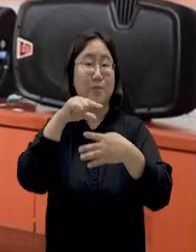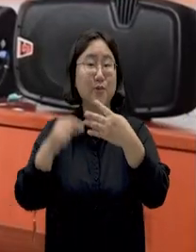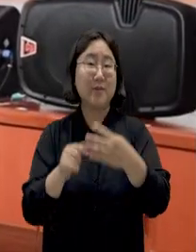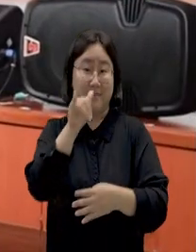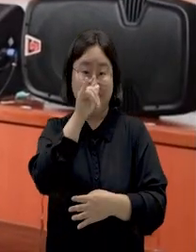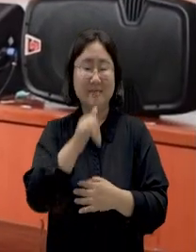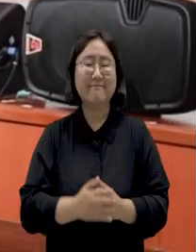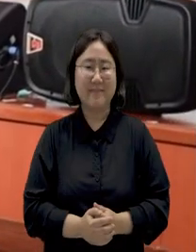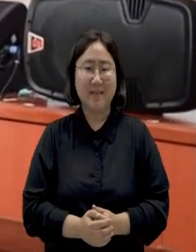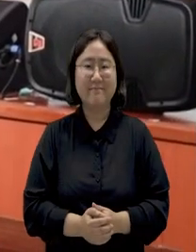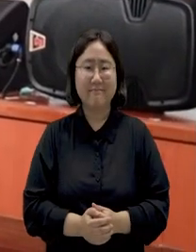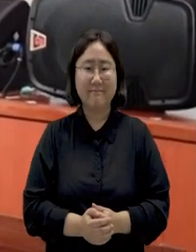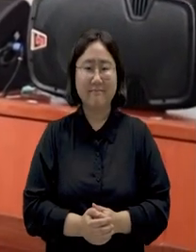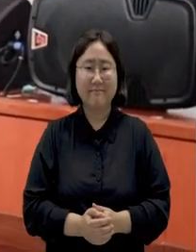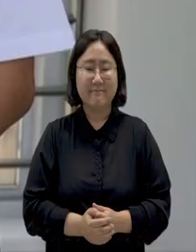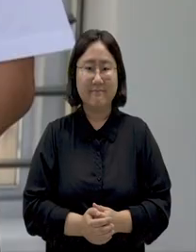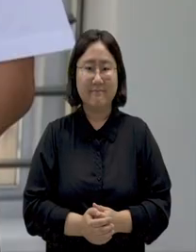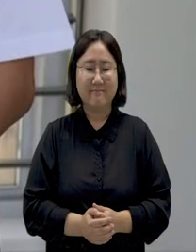프로그램이 진행됐습니다.